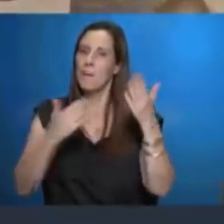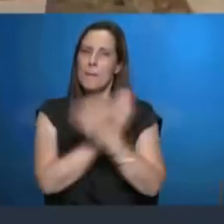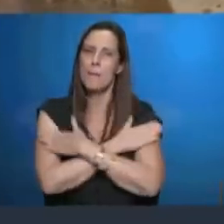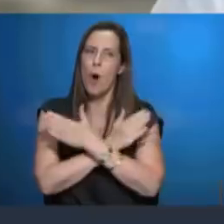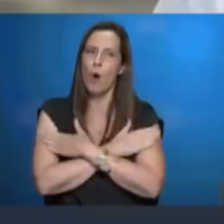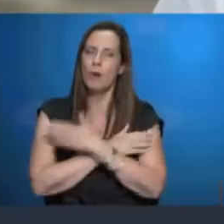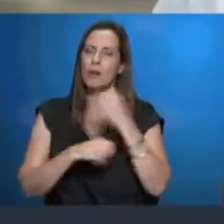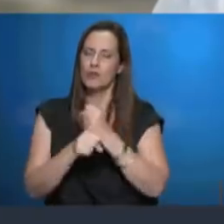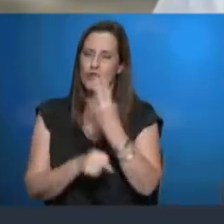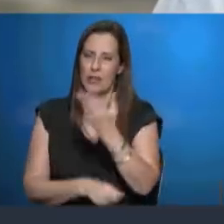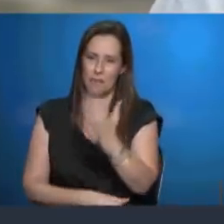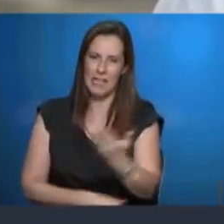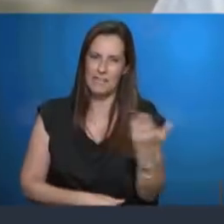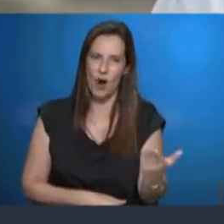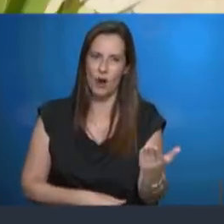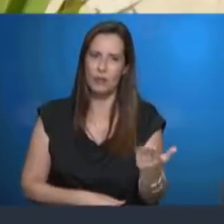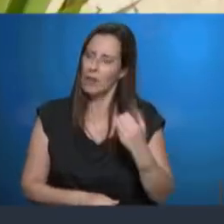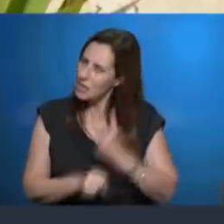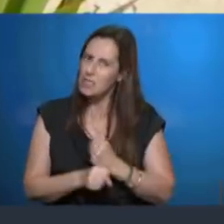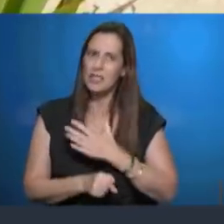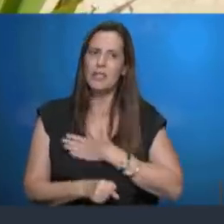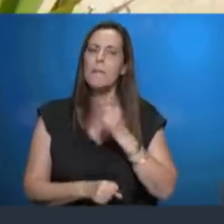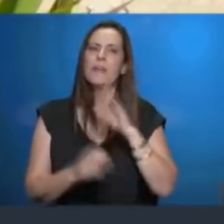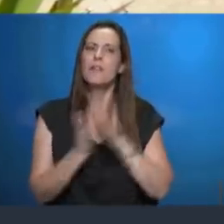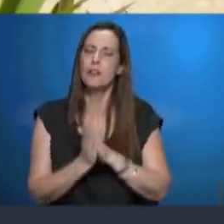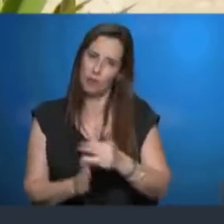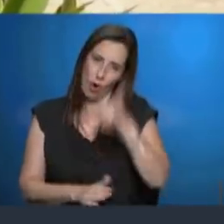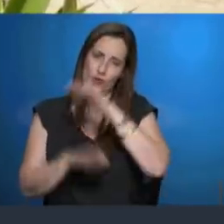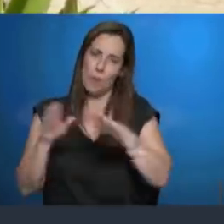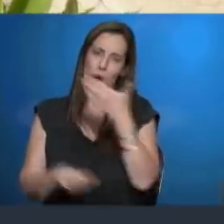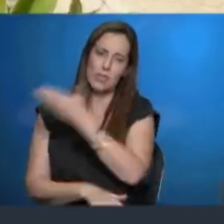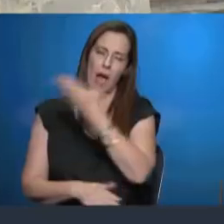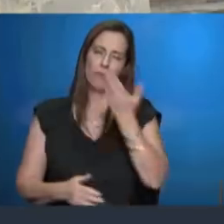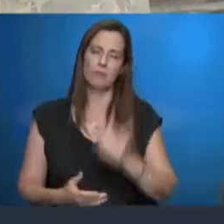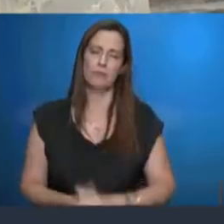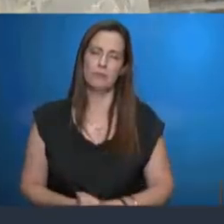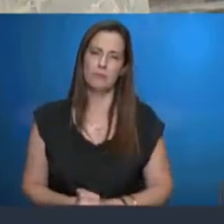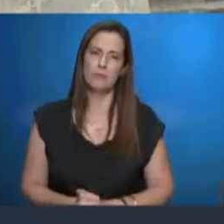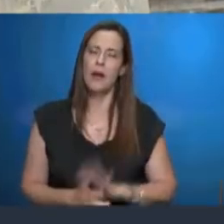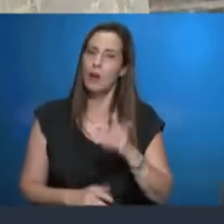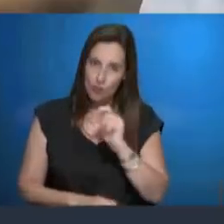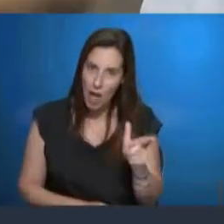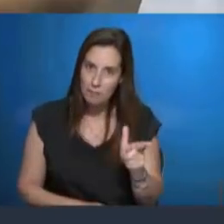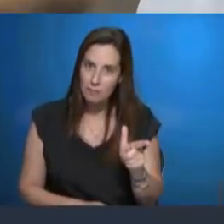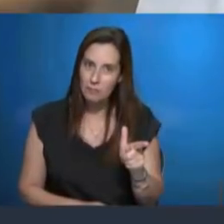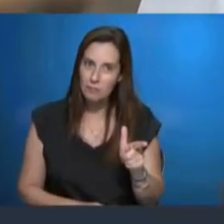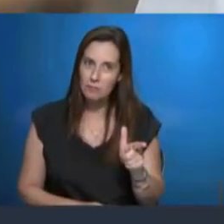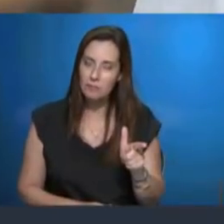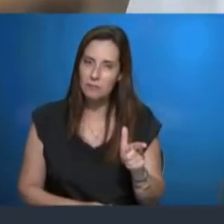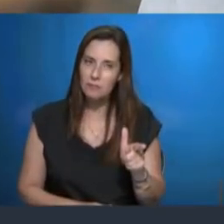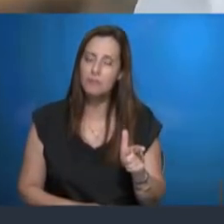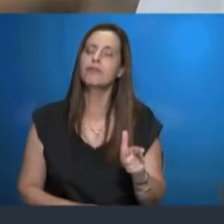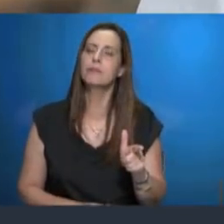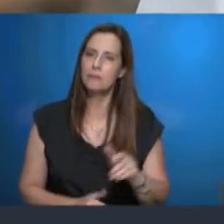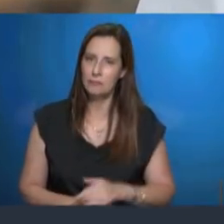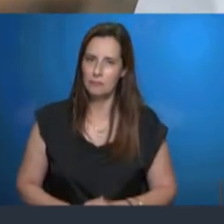שתי מצבות, ועשיתי אותם. מי ביקש ממך? כמובן, מר אלי אבוטבול. מה עם הכסף?